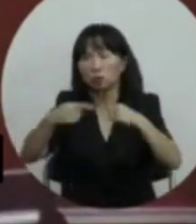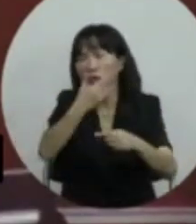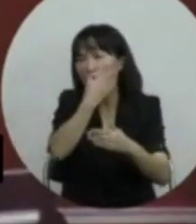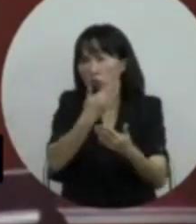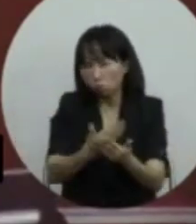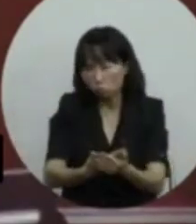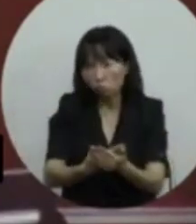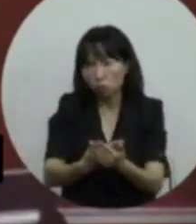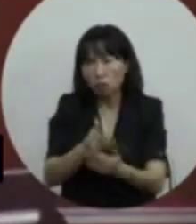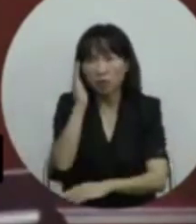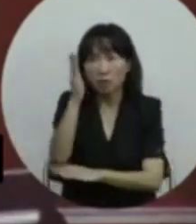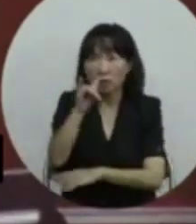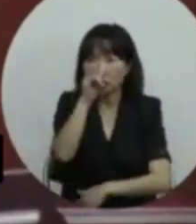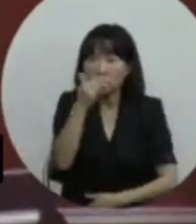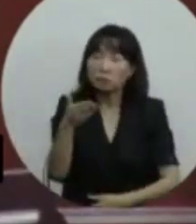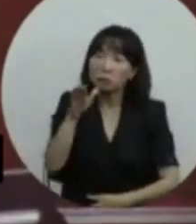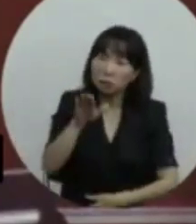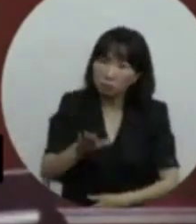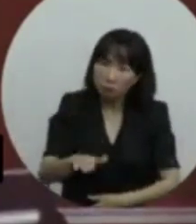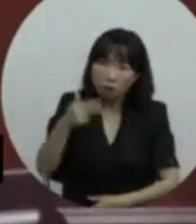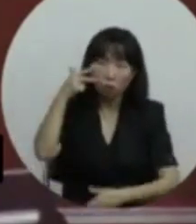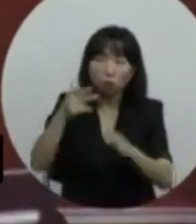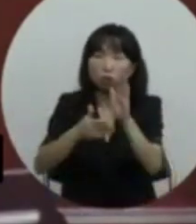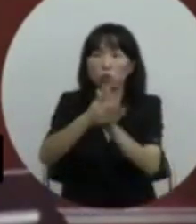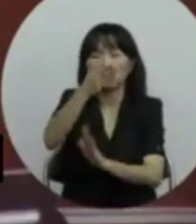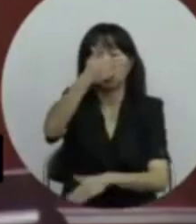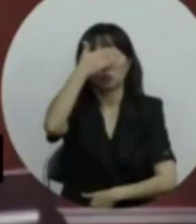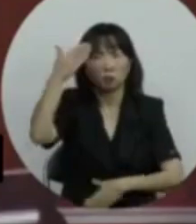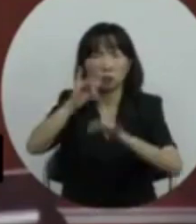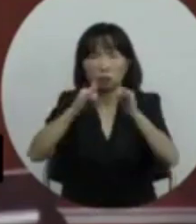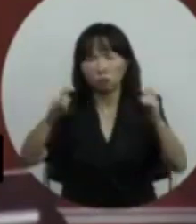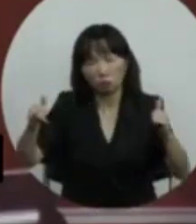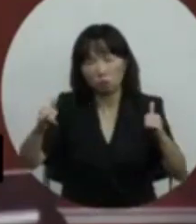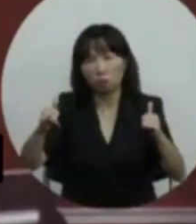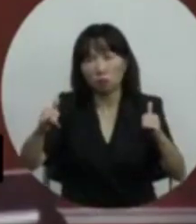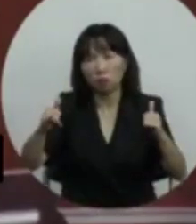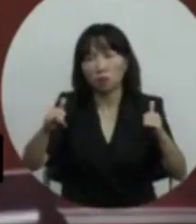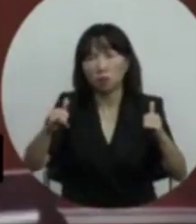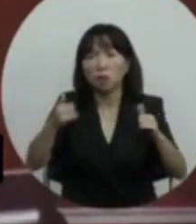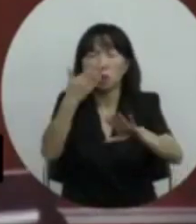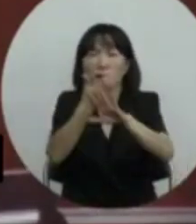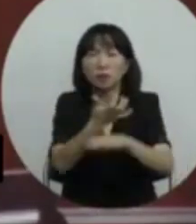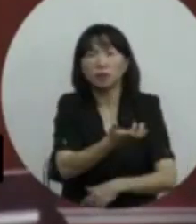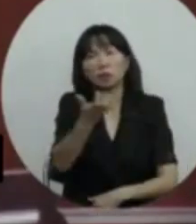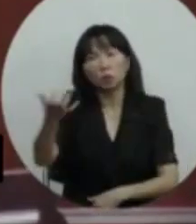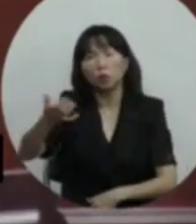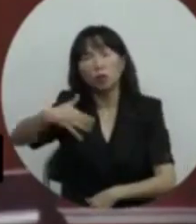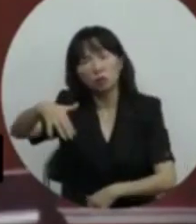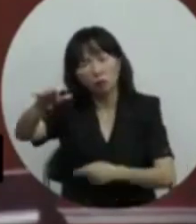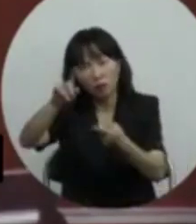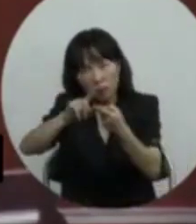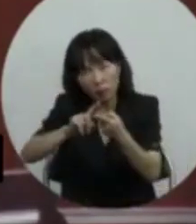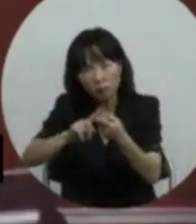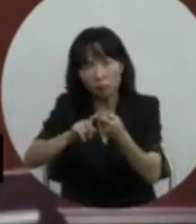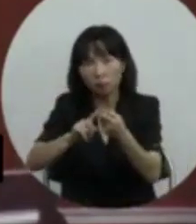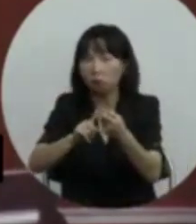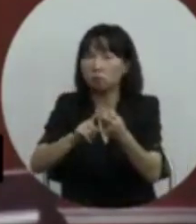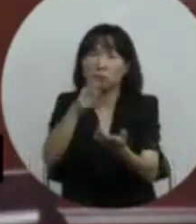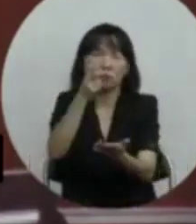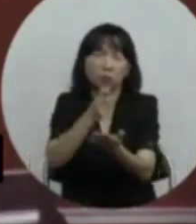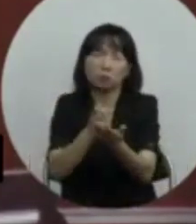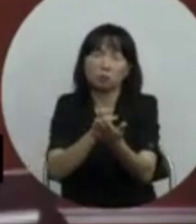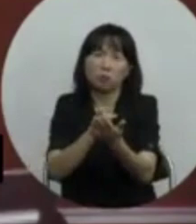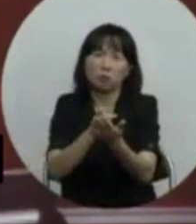언급했지만 현재 여주시는 청년의 유출을 막고 유입을 위해 획기적인 청년 정책의 대전환이